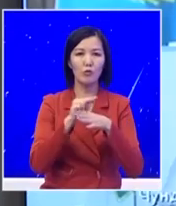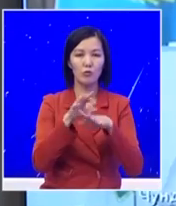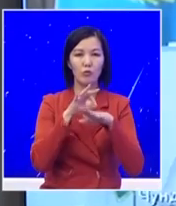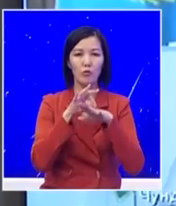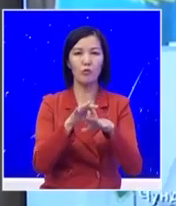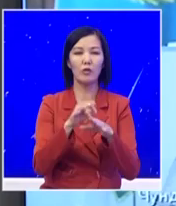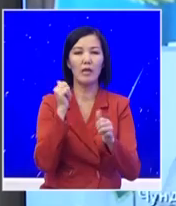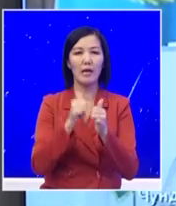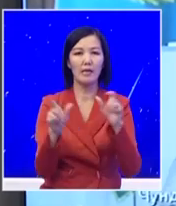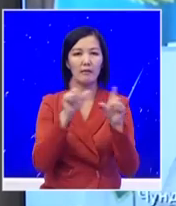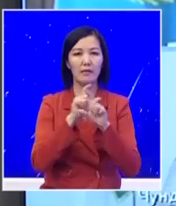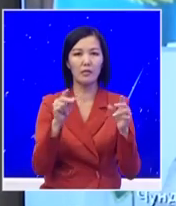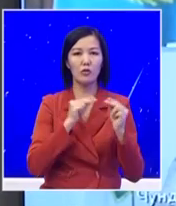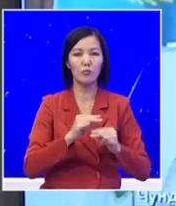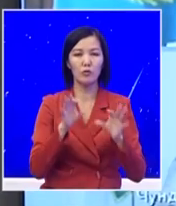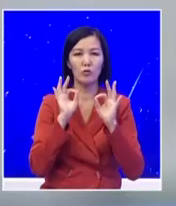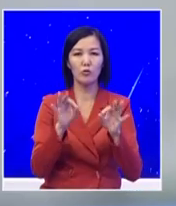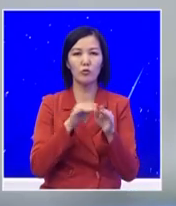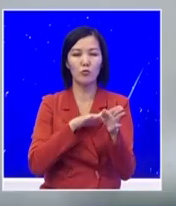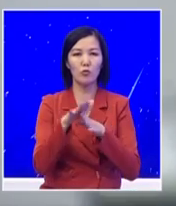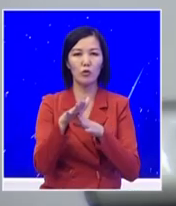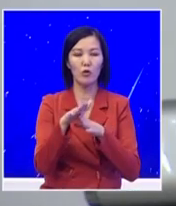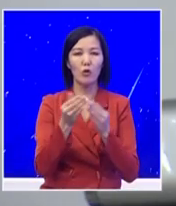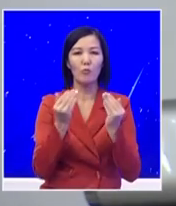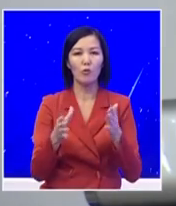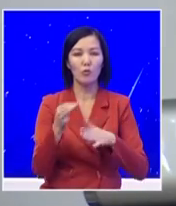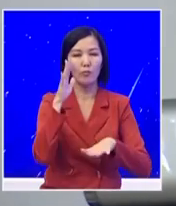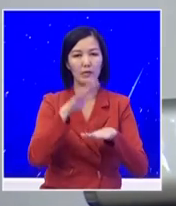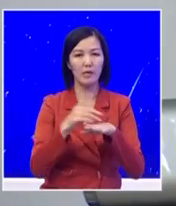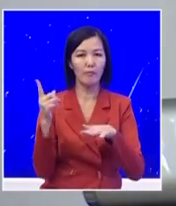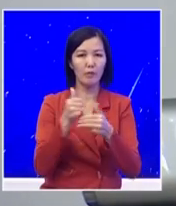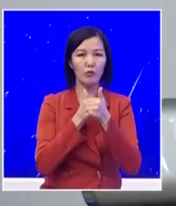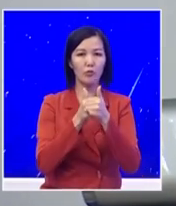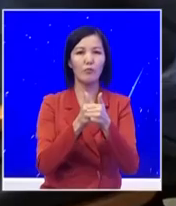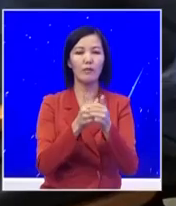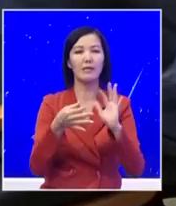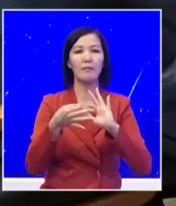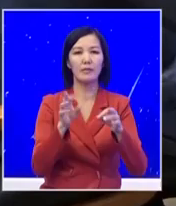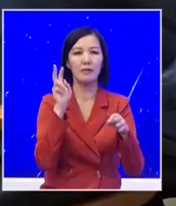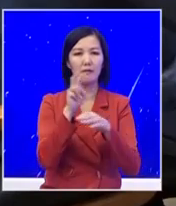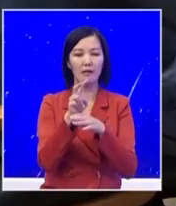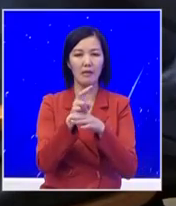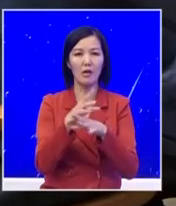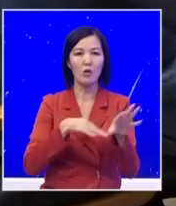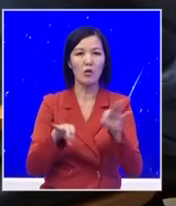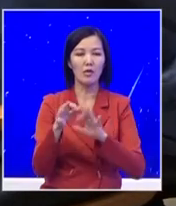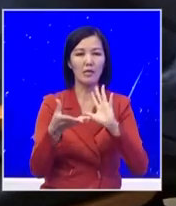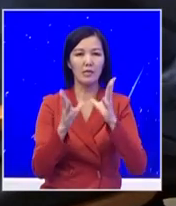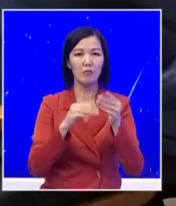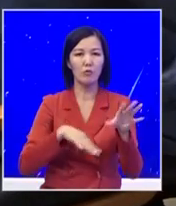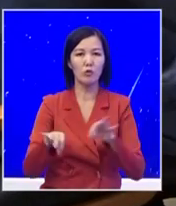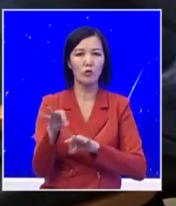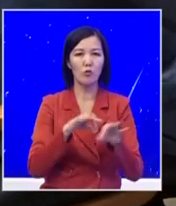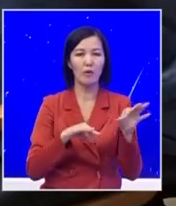өтуде. Әр нысан жұмысының тиісті деңгейде орындалу барысын бүгін облыс әкімінің бірінші орынбасары пысықтады. Жол картасы бойынша жобалардың